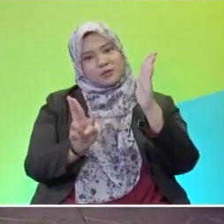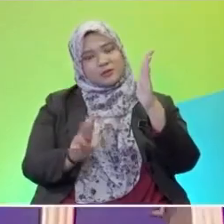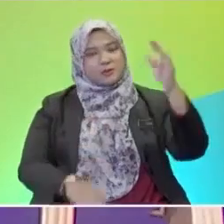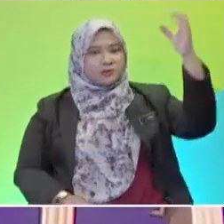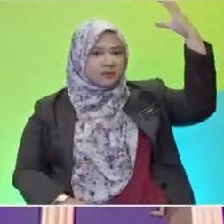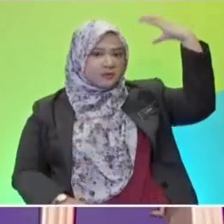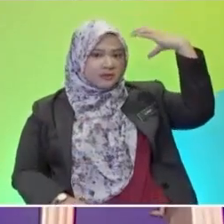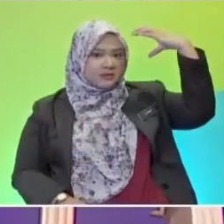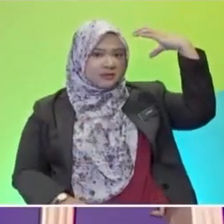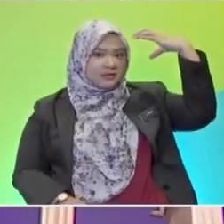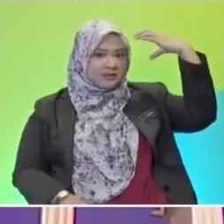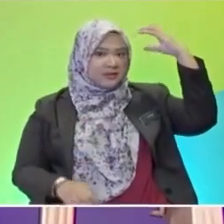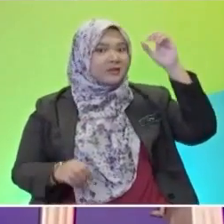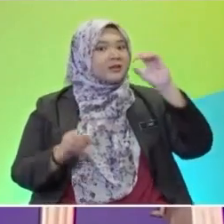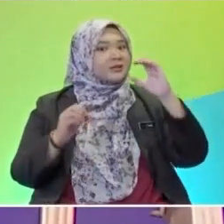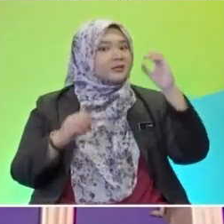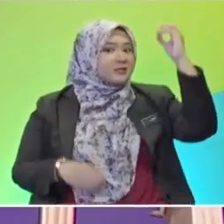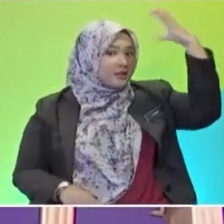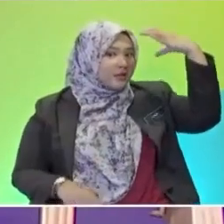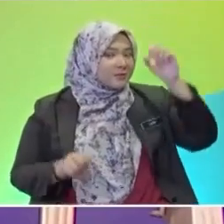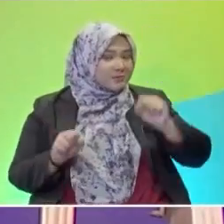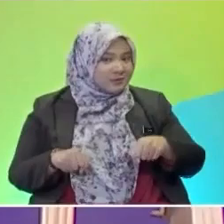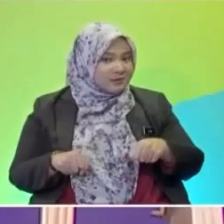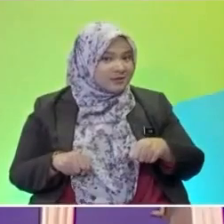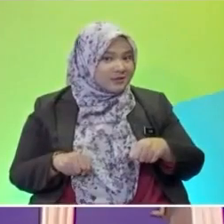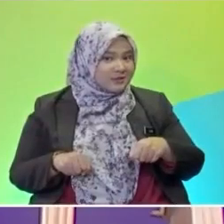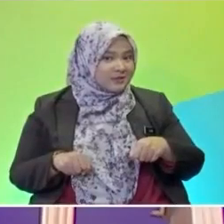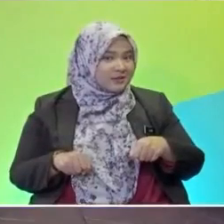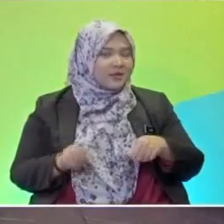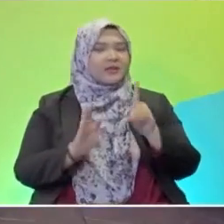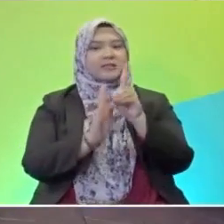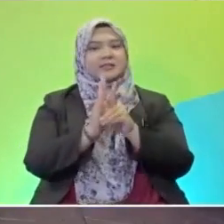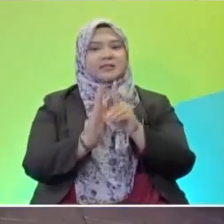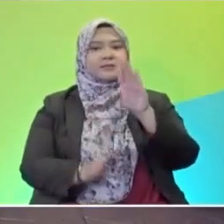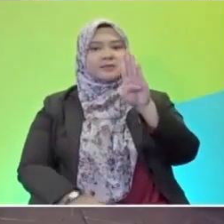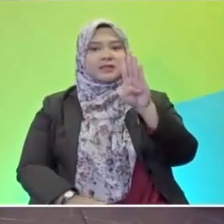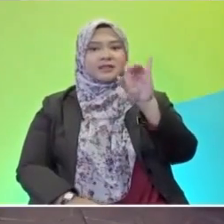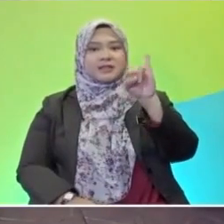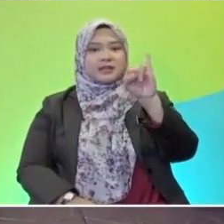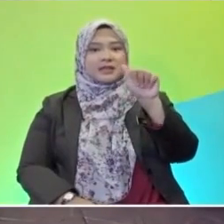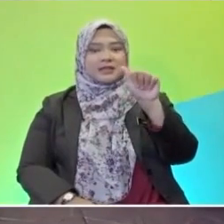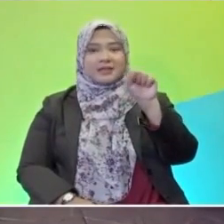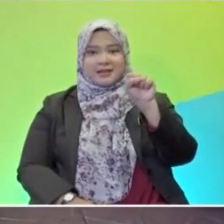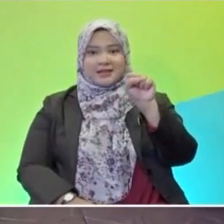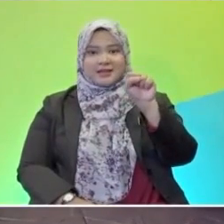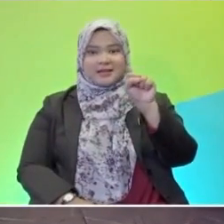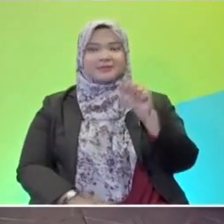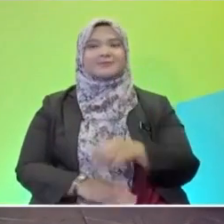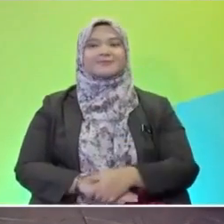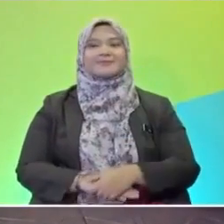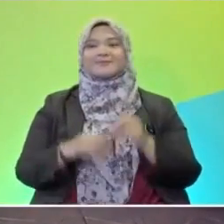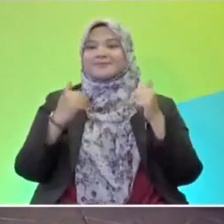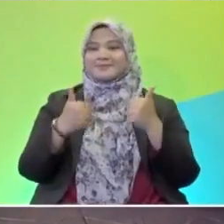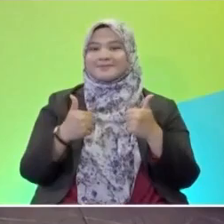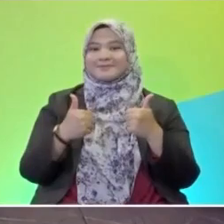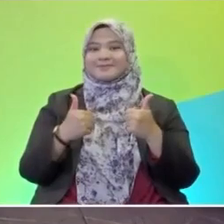mengunjungi belantara baik apa kata kita tinggalkan Anda hari ini dengan satu peristiwa bersama dengan